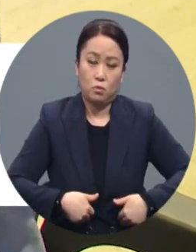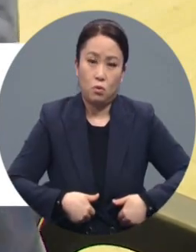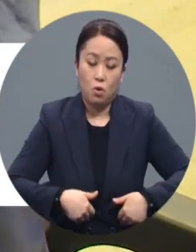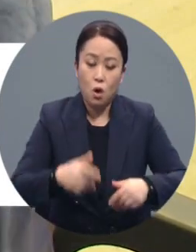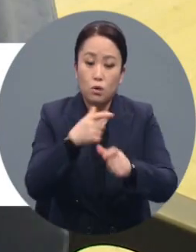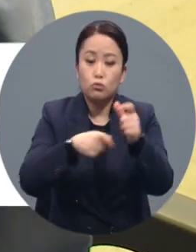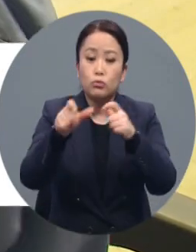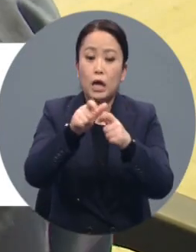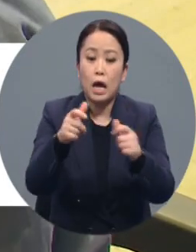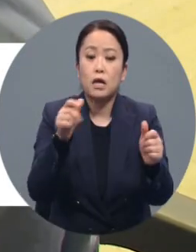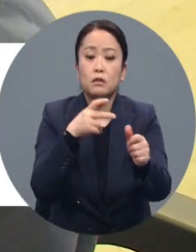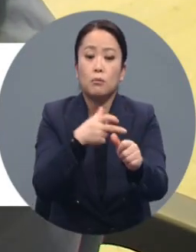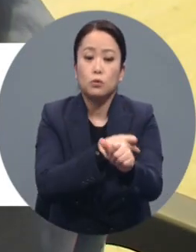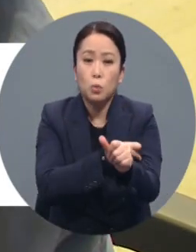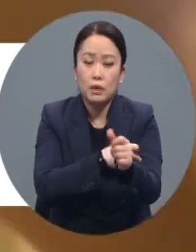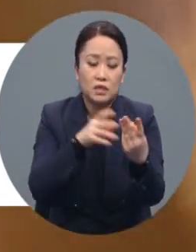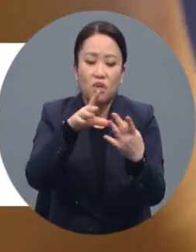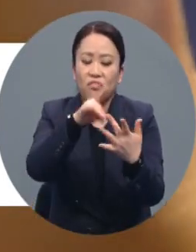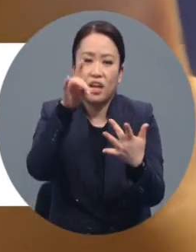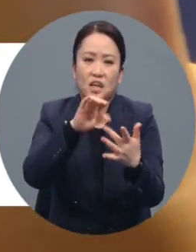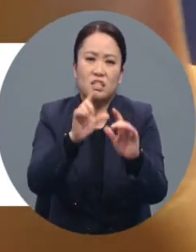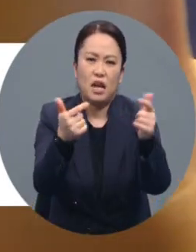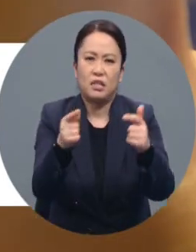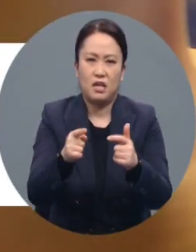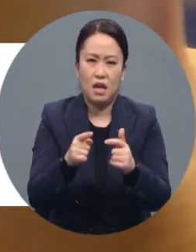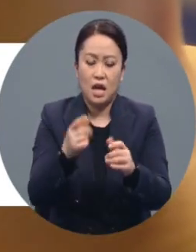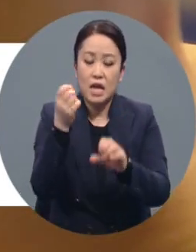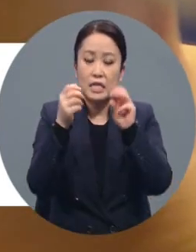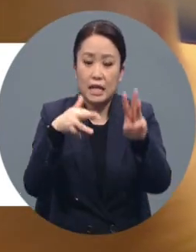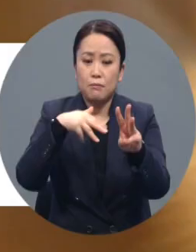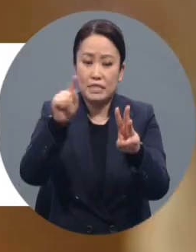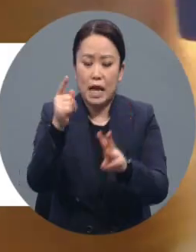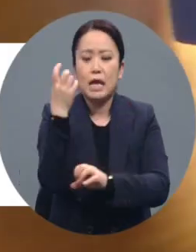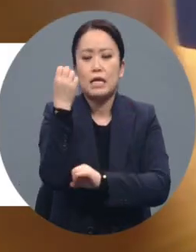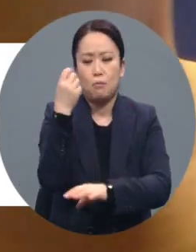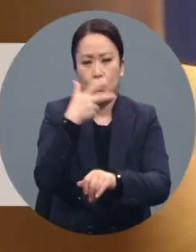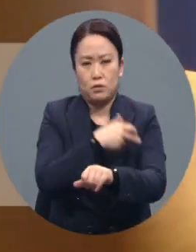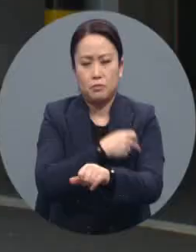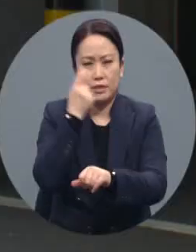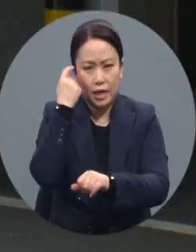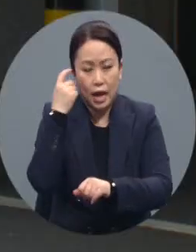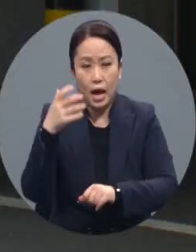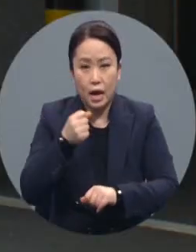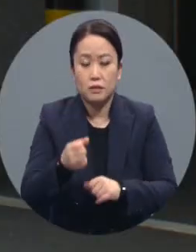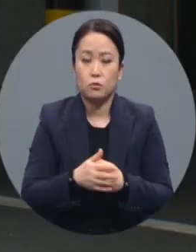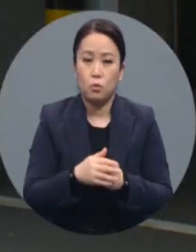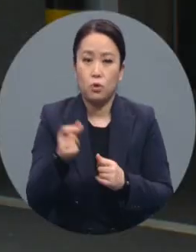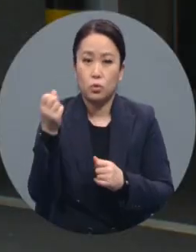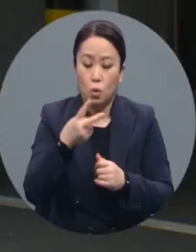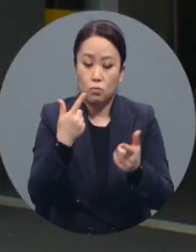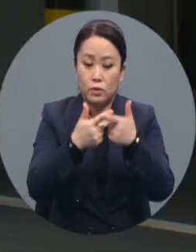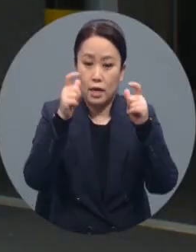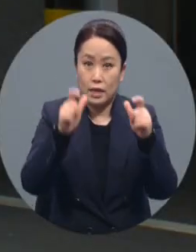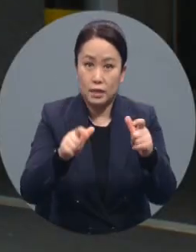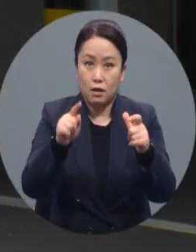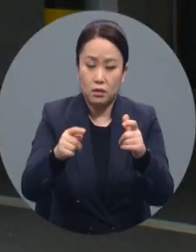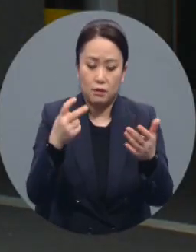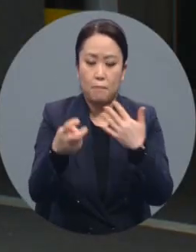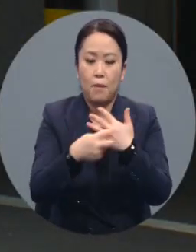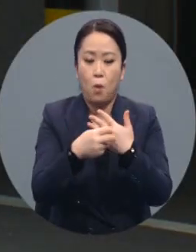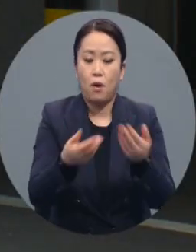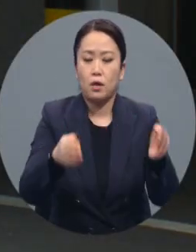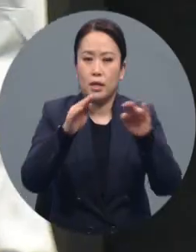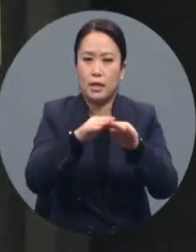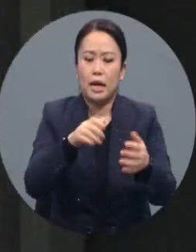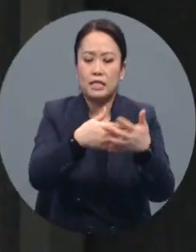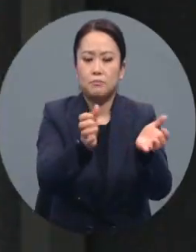이것을 천 택하는 것이 아닙니다 3차 기본 접종 칠언 인식을 하시고 한편 부산에선 의 두 기관 집단 감염이